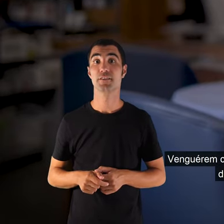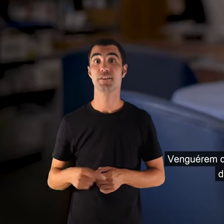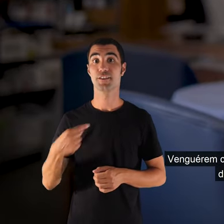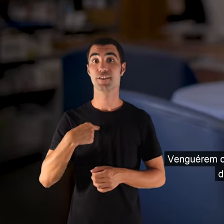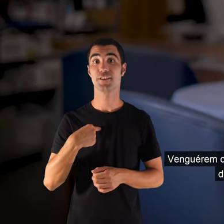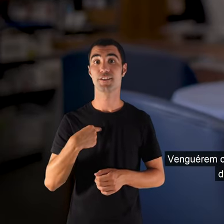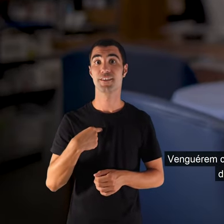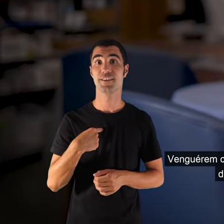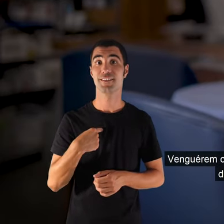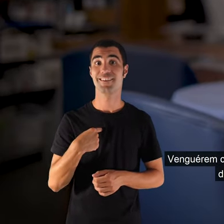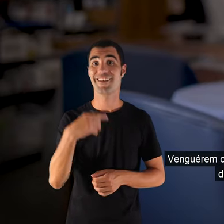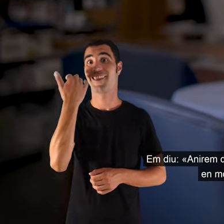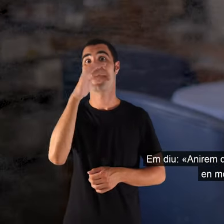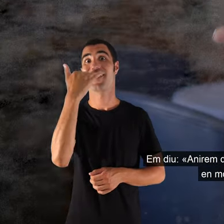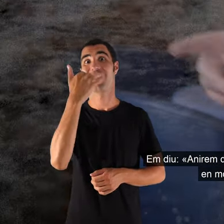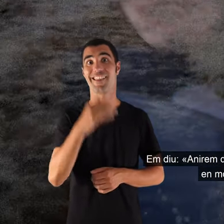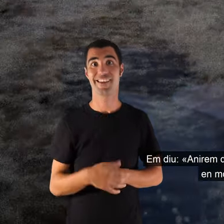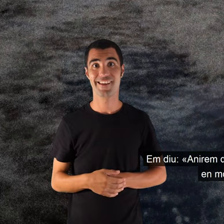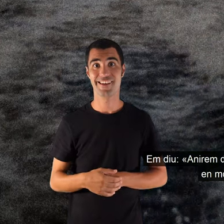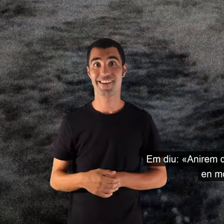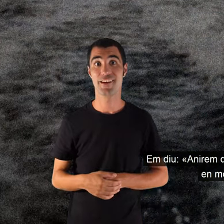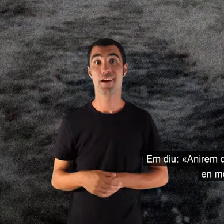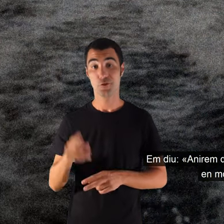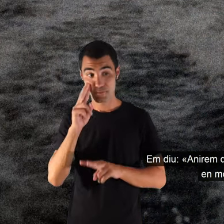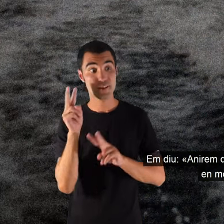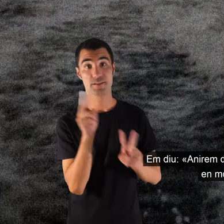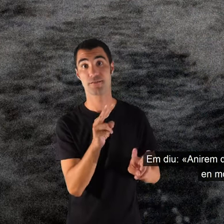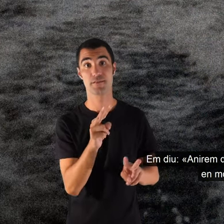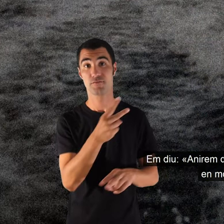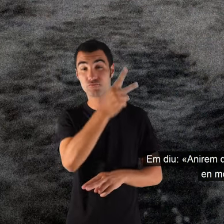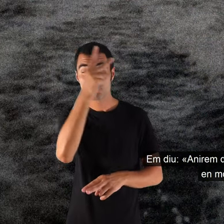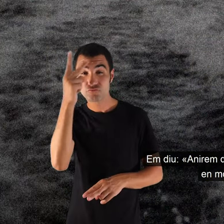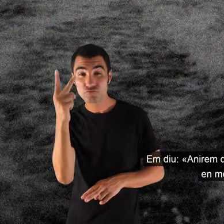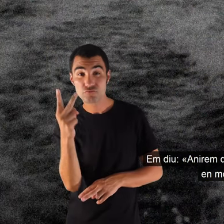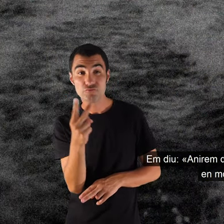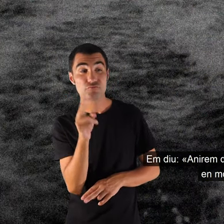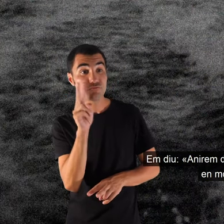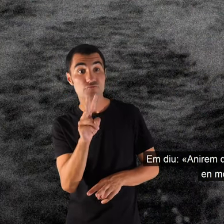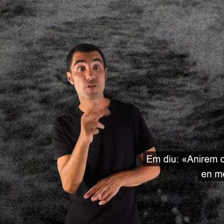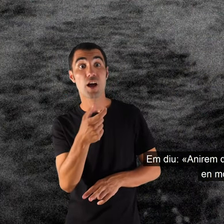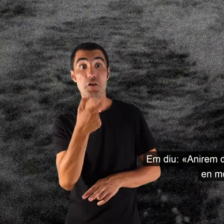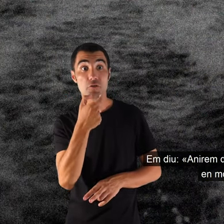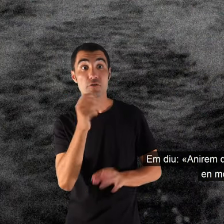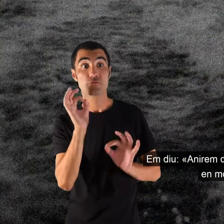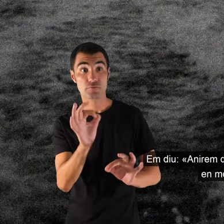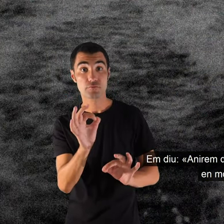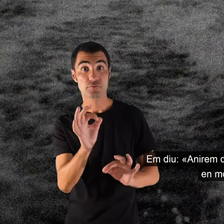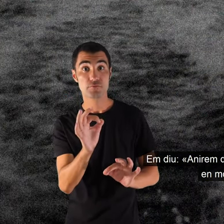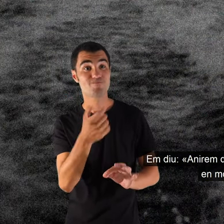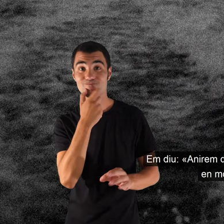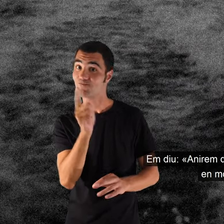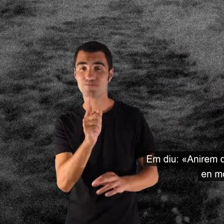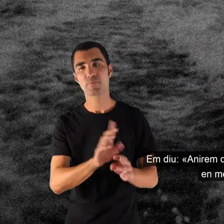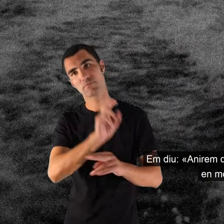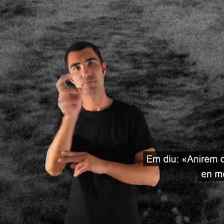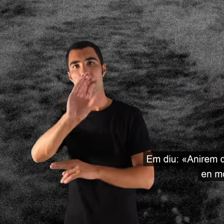posar a riure sense ganes. Em diu, anirem 2 hores així. Diu, i si no mos agrada, anirem a Ciutadella. Dic,